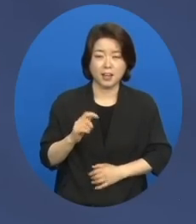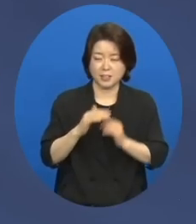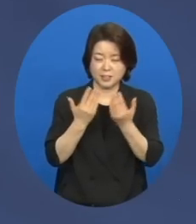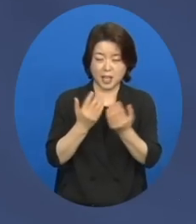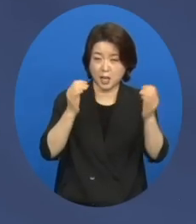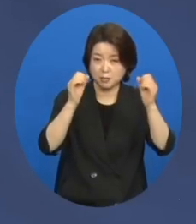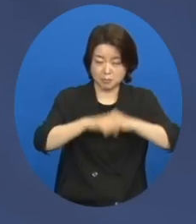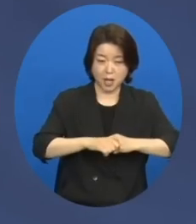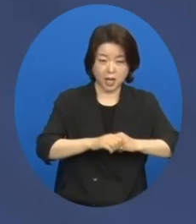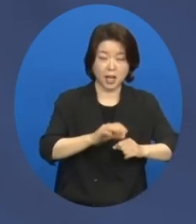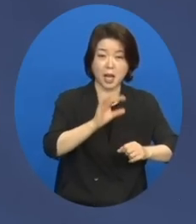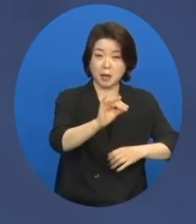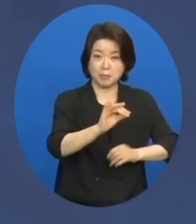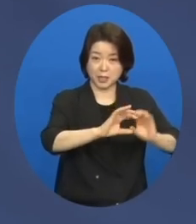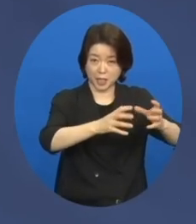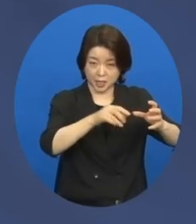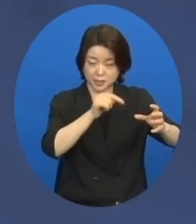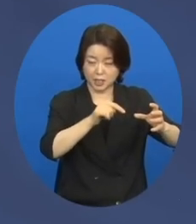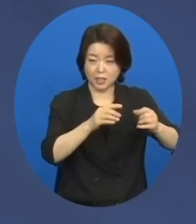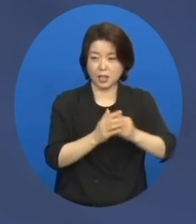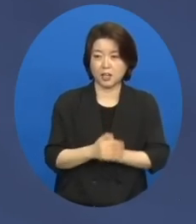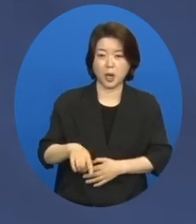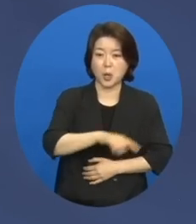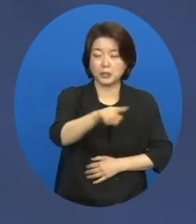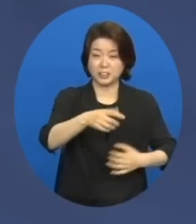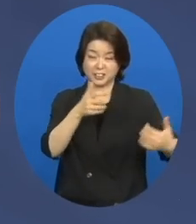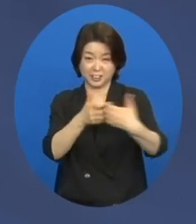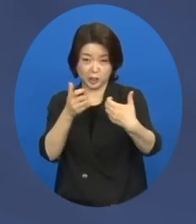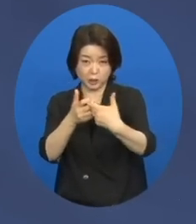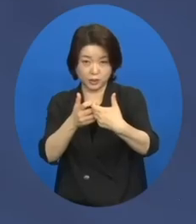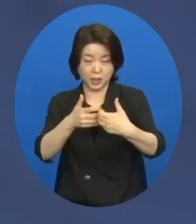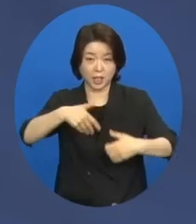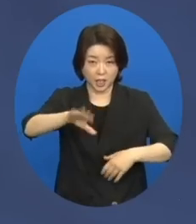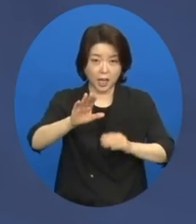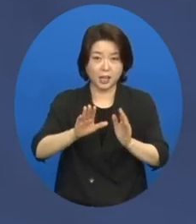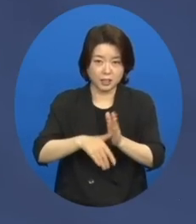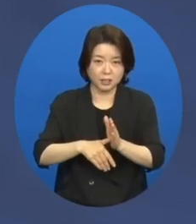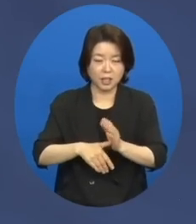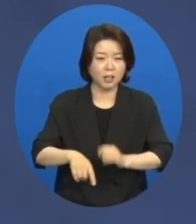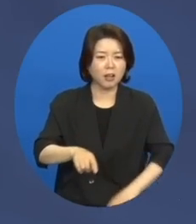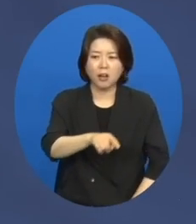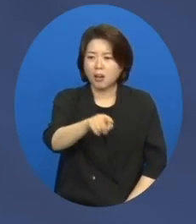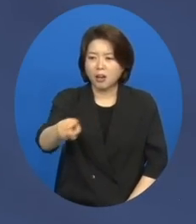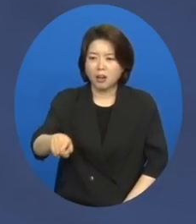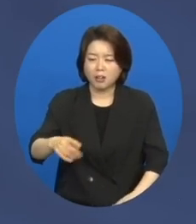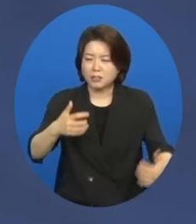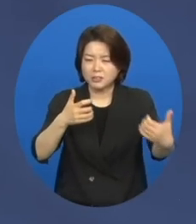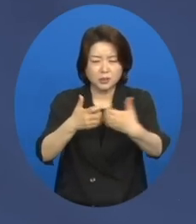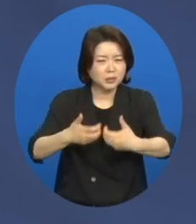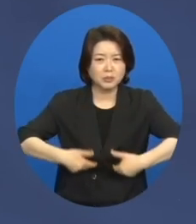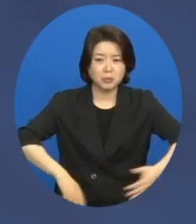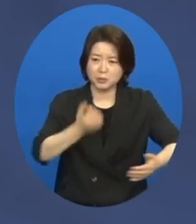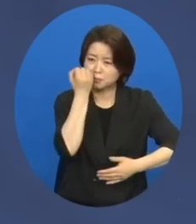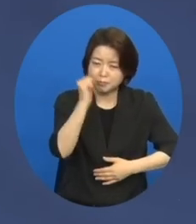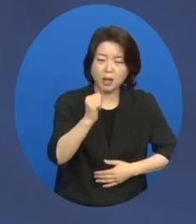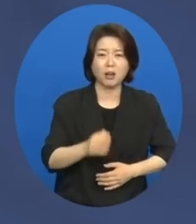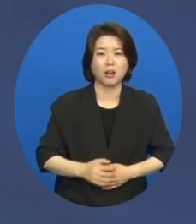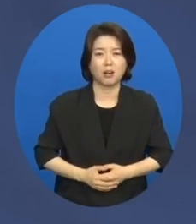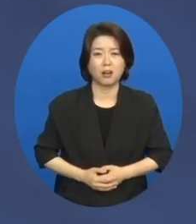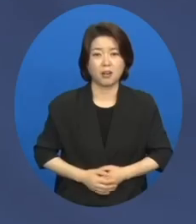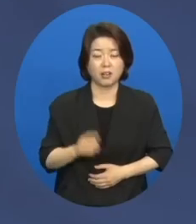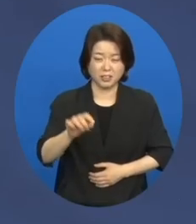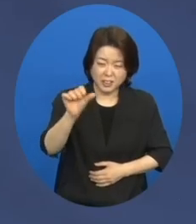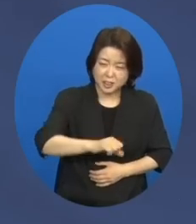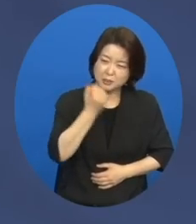그 백제가 나당연합군하고 황산벌 싸움을 싸우러 나갈 때 이미 해보나 마나인데 운명이 바로